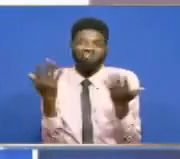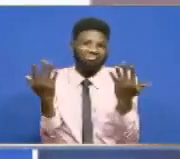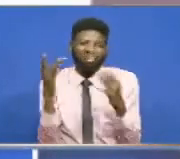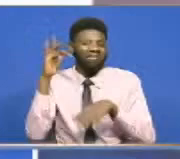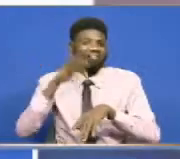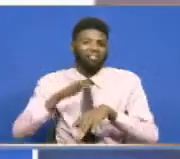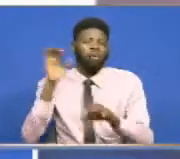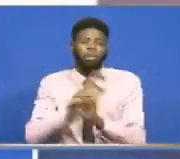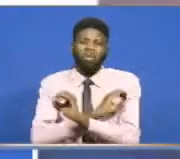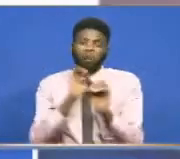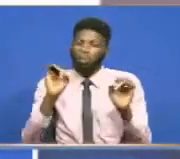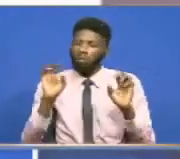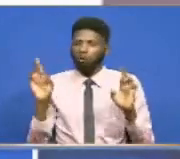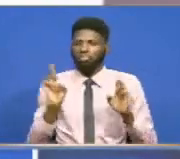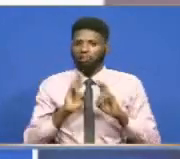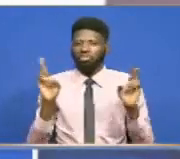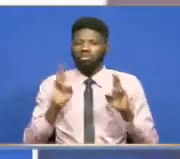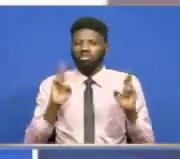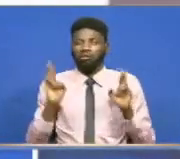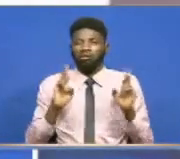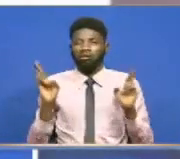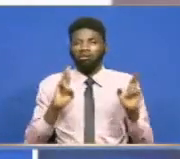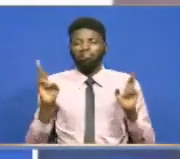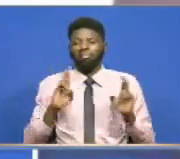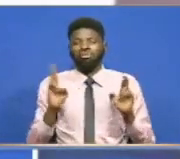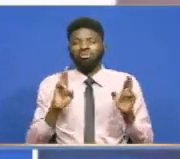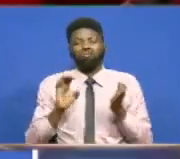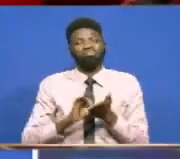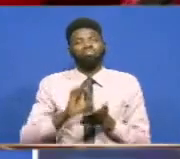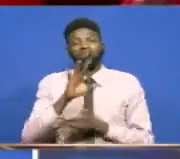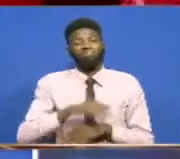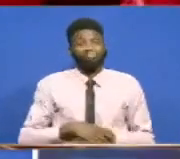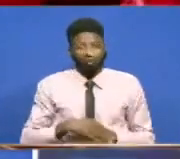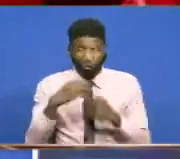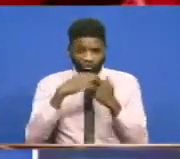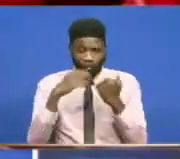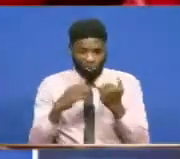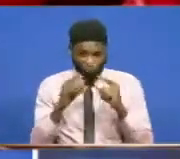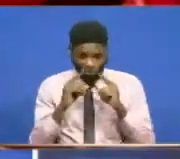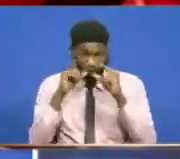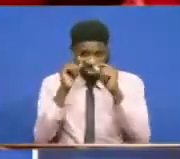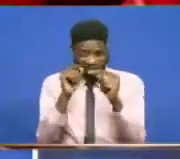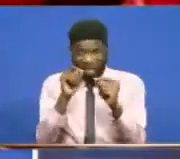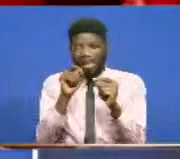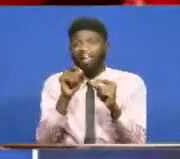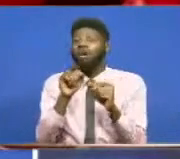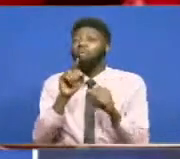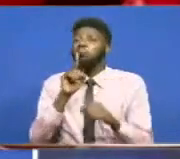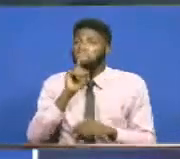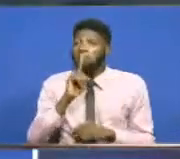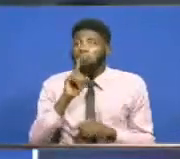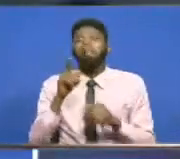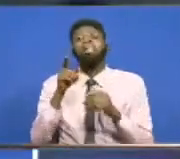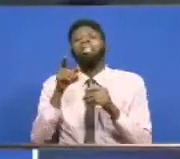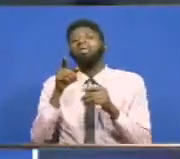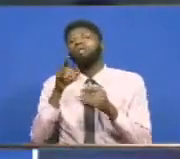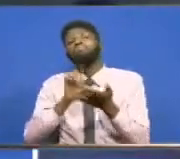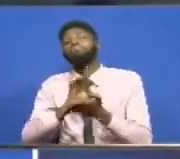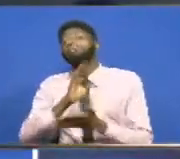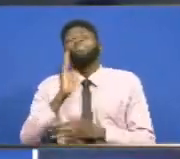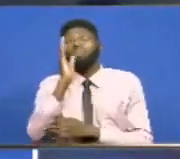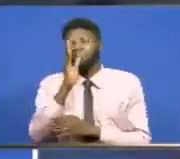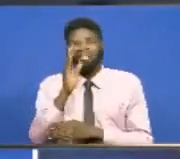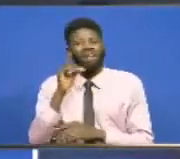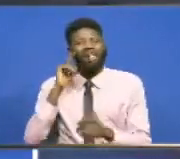yuko tayari kuondoka mamlakani. Sonko amesema jaribio la kumuondoa mamlakani ni sehemu ya njama ya kumshawishi kutia saini ya kutoa pesa kutoka